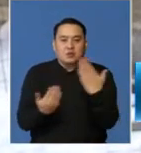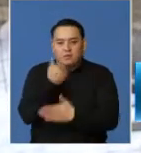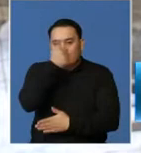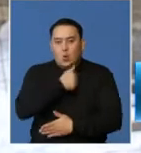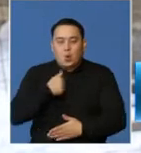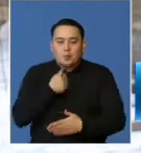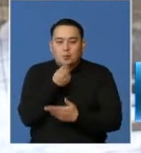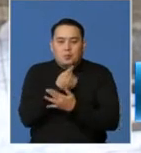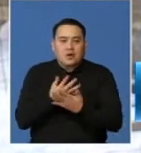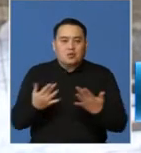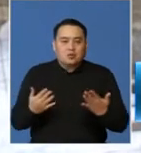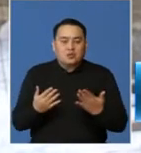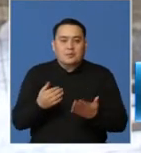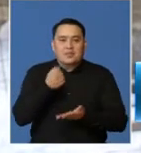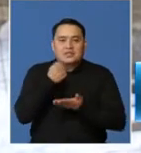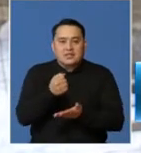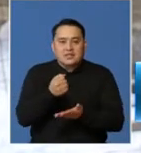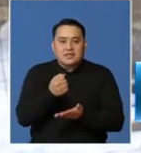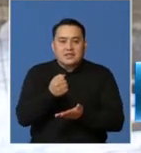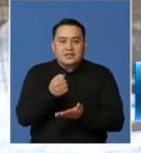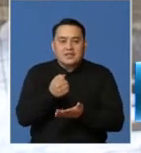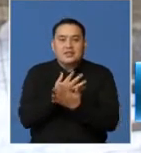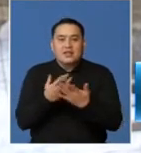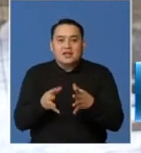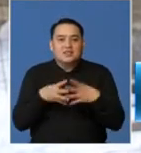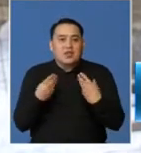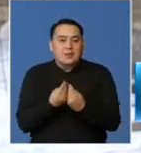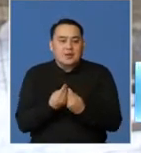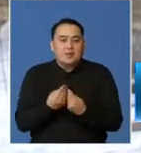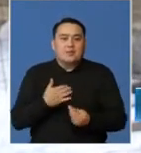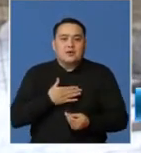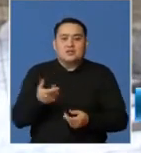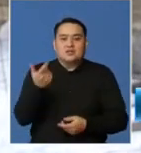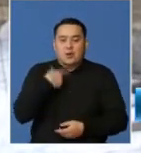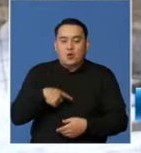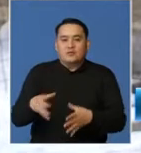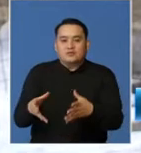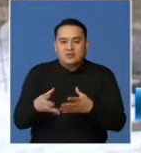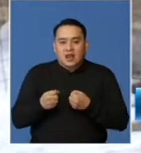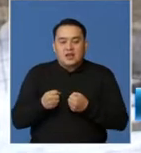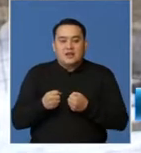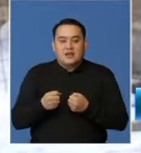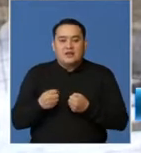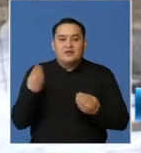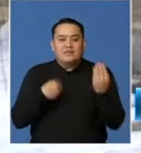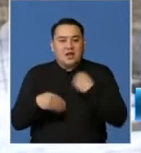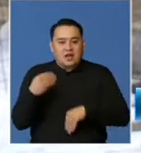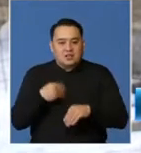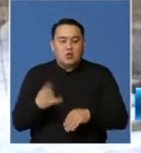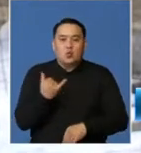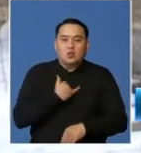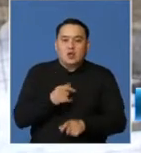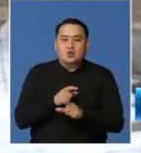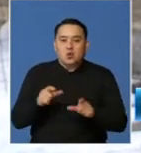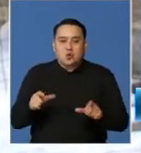годом продуктовые посылки. И некоторым семьям мы с собой взяли еще также вещи. Но у нас